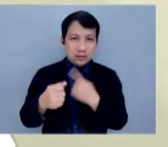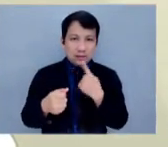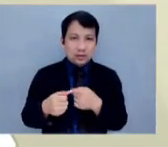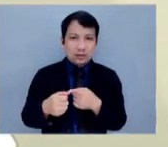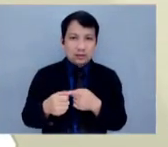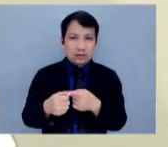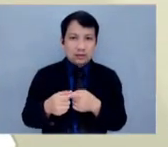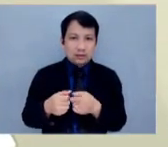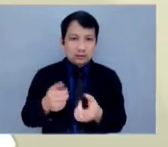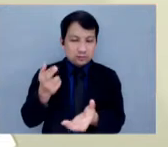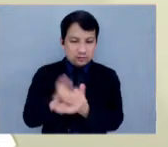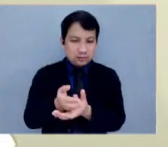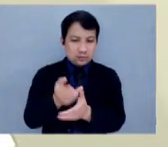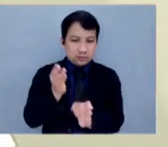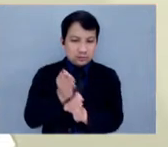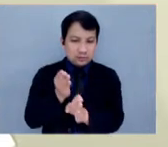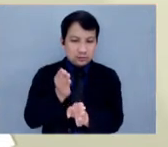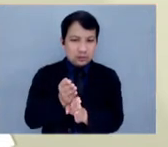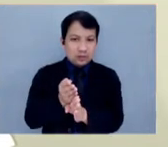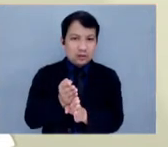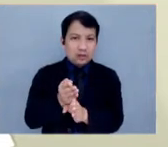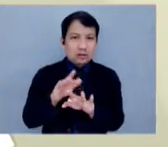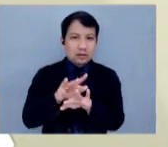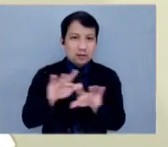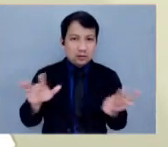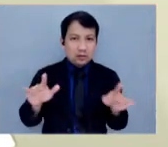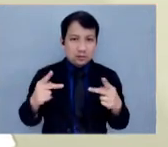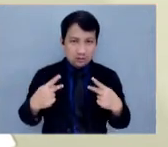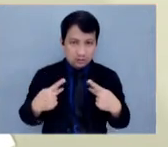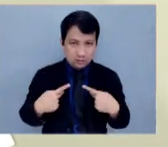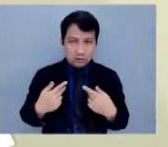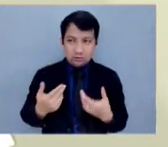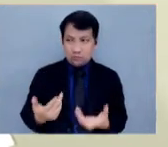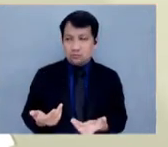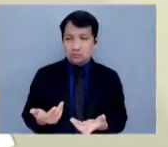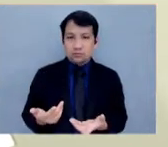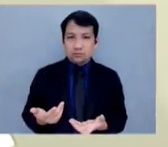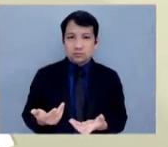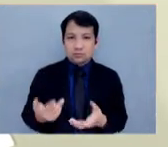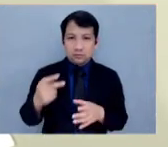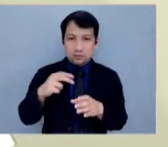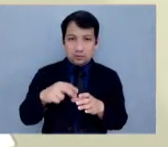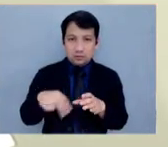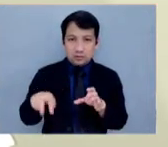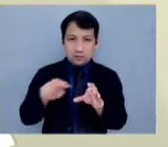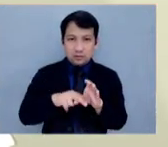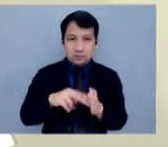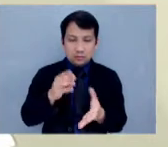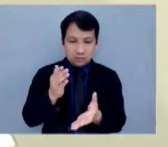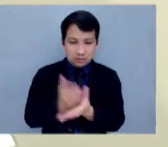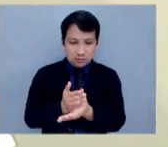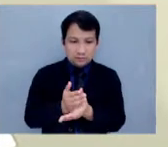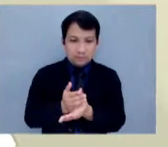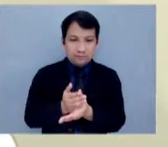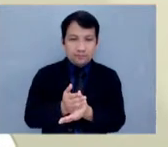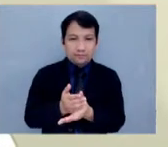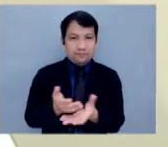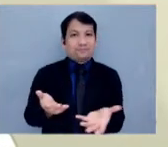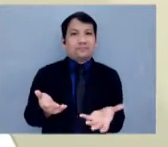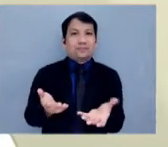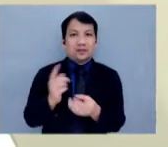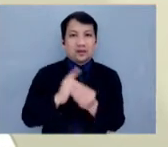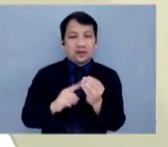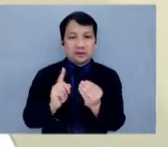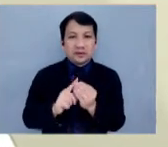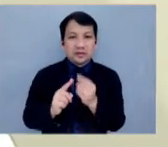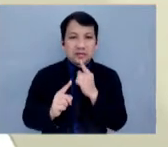buses dahil halos wala naman pong sumama sa kanilang tigil pasada, and bari na